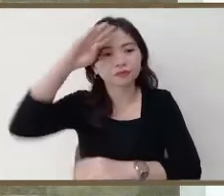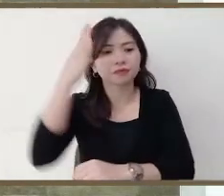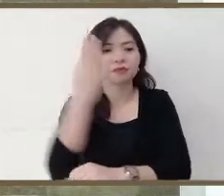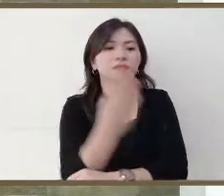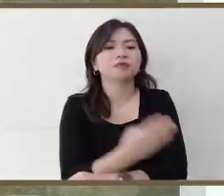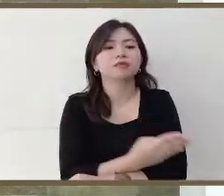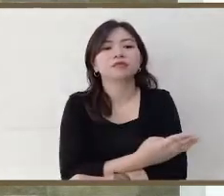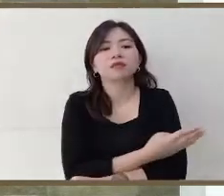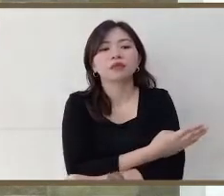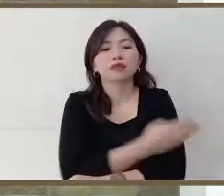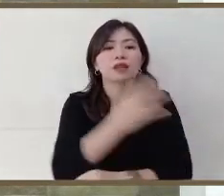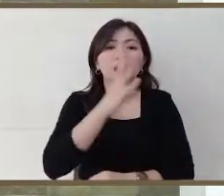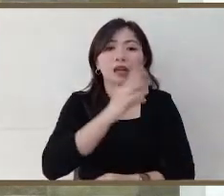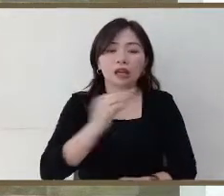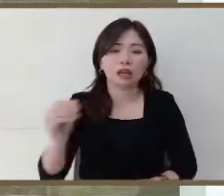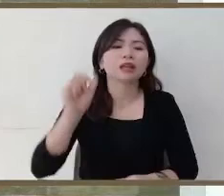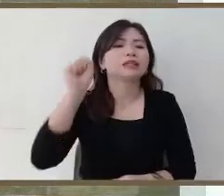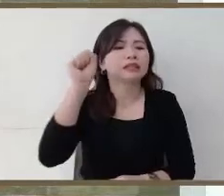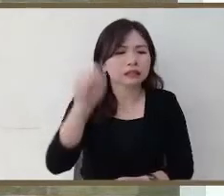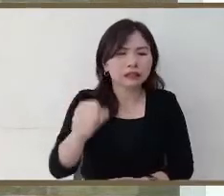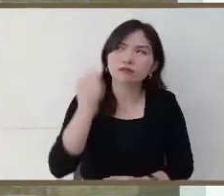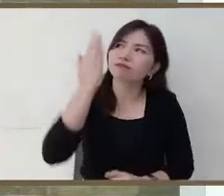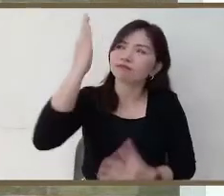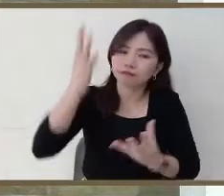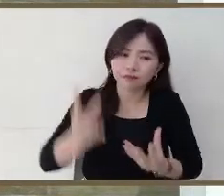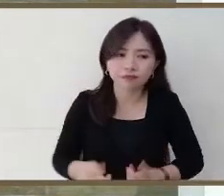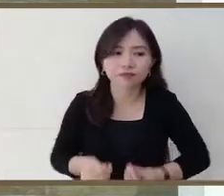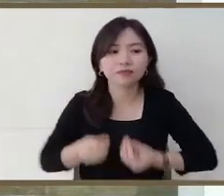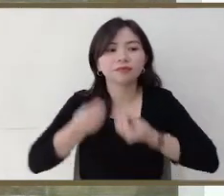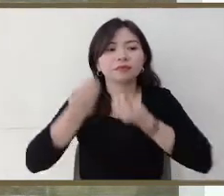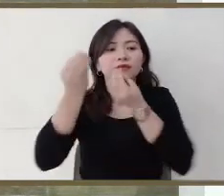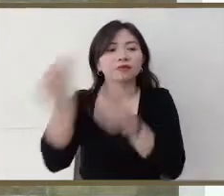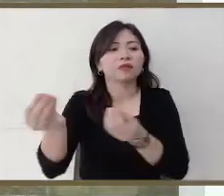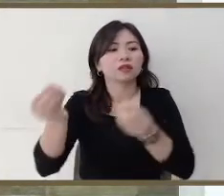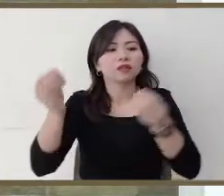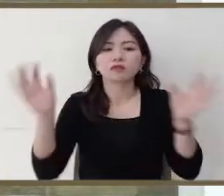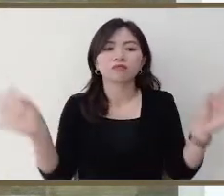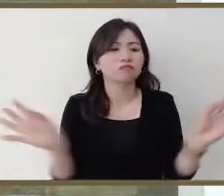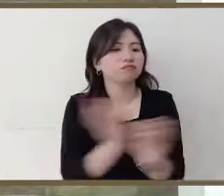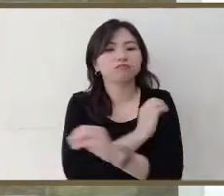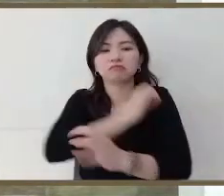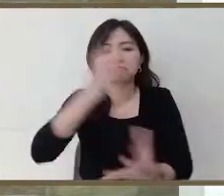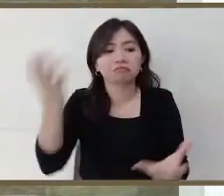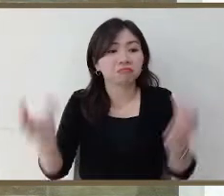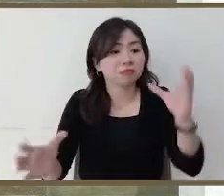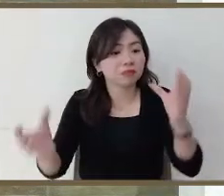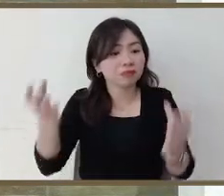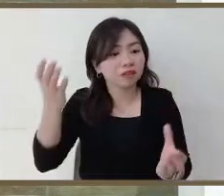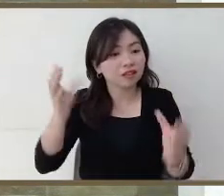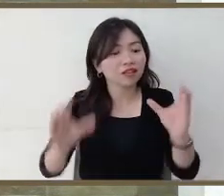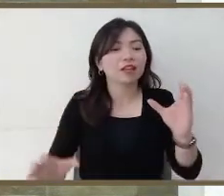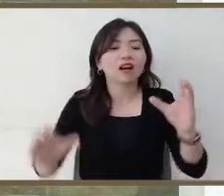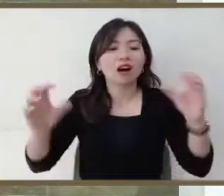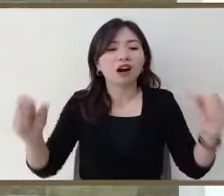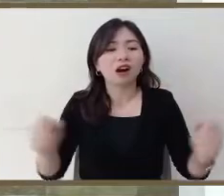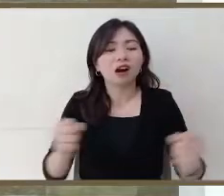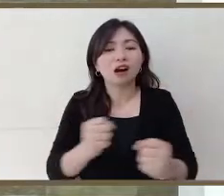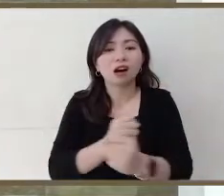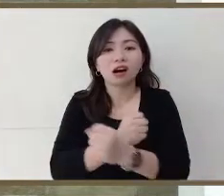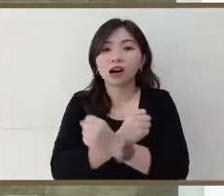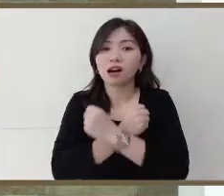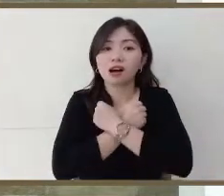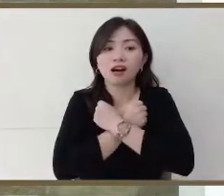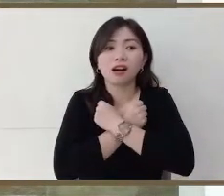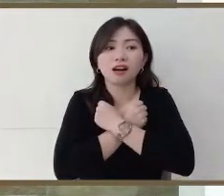Nag-iisang anak ang iyong inalay, walang katulad na